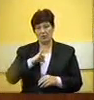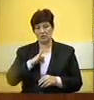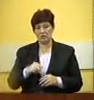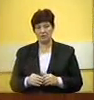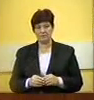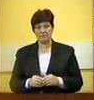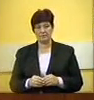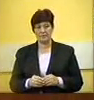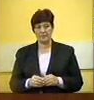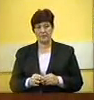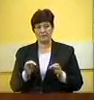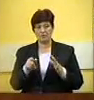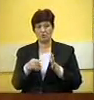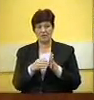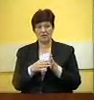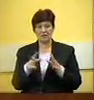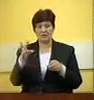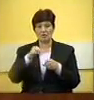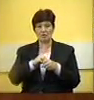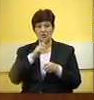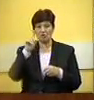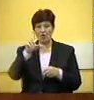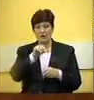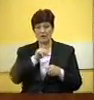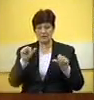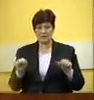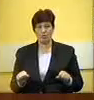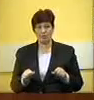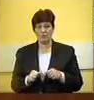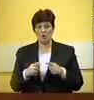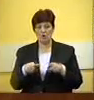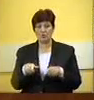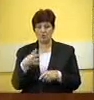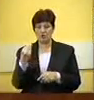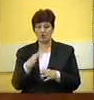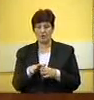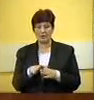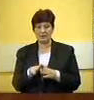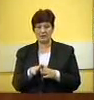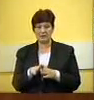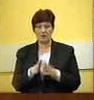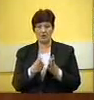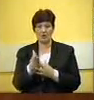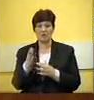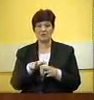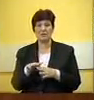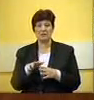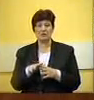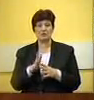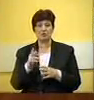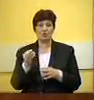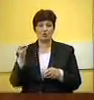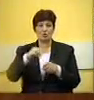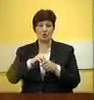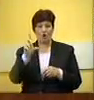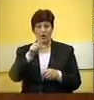Vojvodine. Svakako da tu treba da se uključe i lokalne samouprave. I od tuda možda je ovaj dobar sistem gde kroz sistem akcionarstva mogu da se